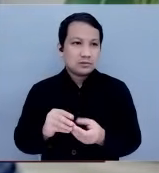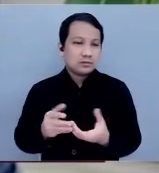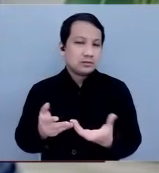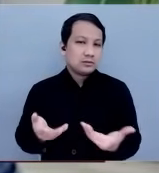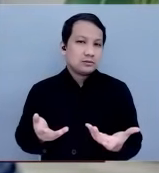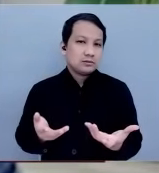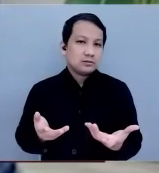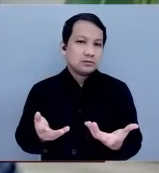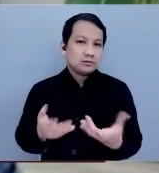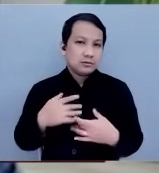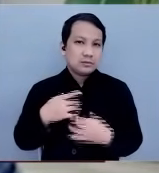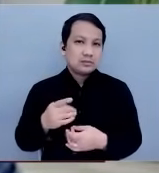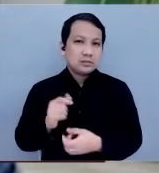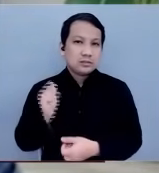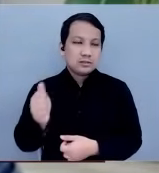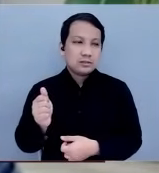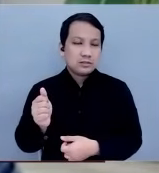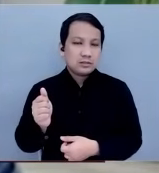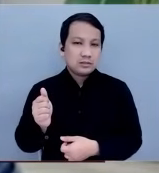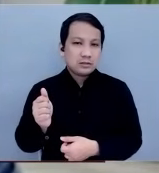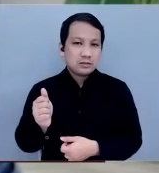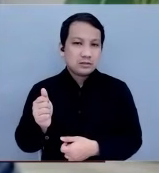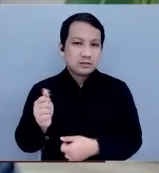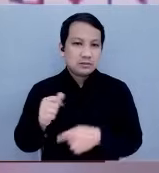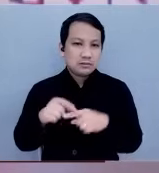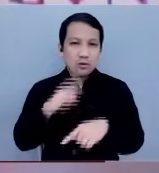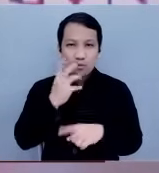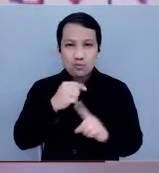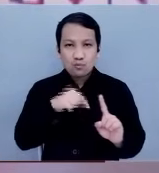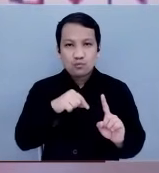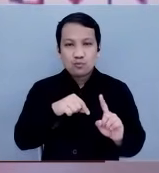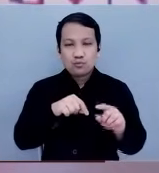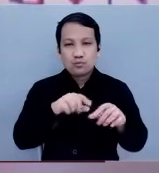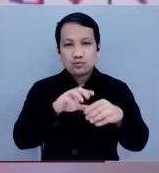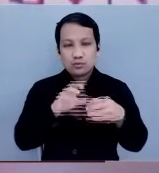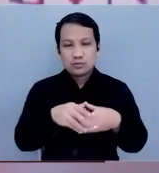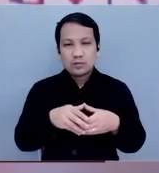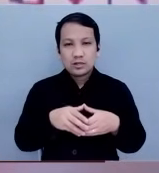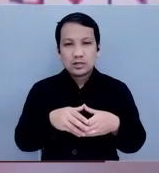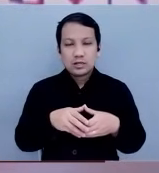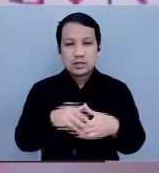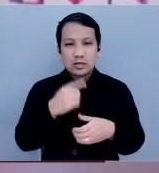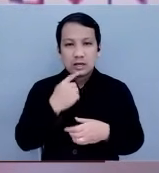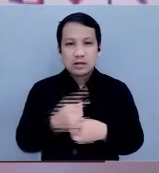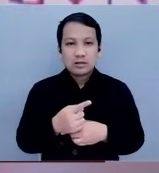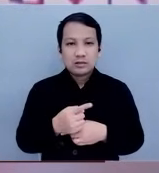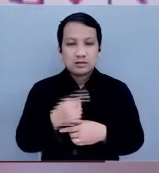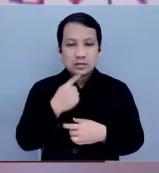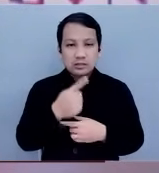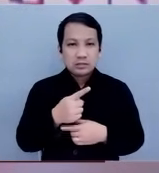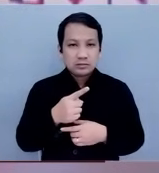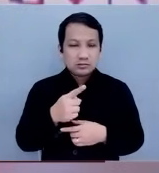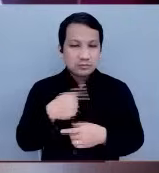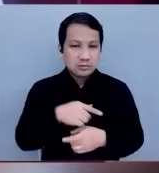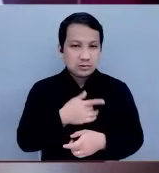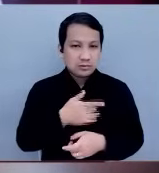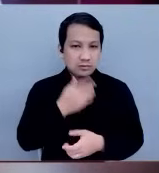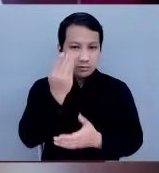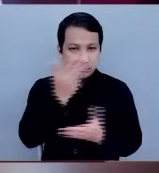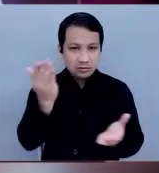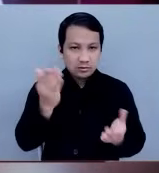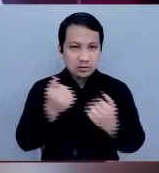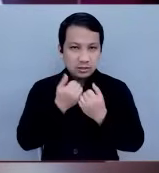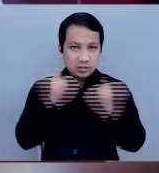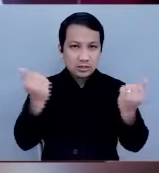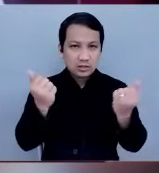the of the the involved parties Ayon pa kay coronas ang reakson ni Duterte ay paraan daw ng paghahayag sa mga